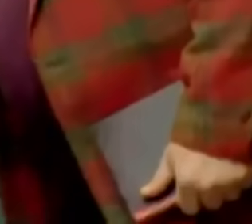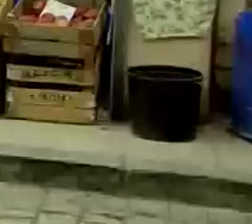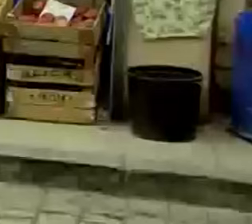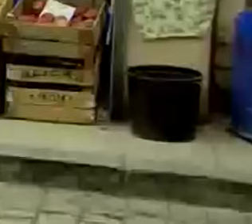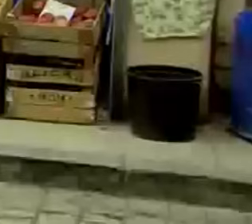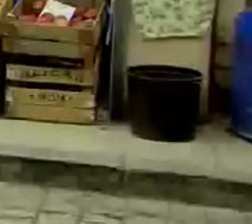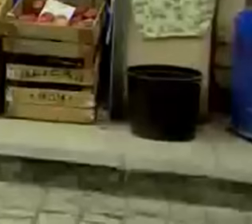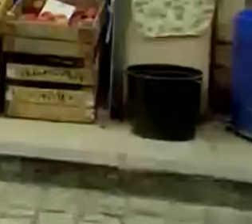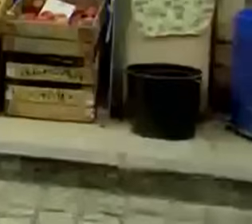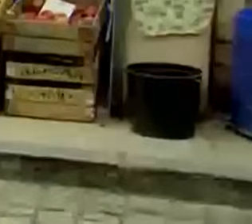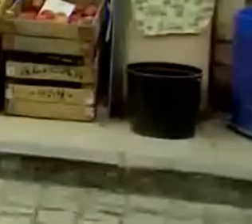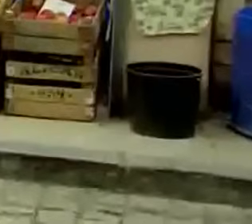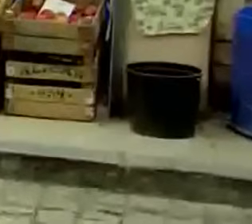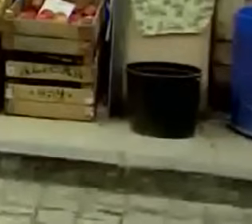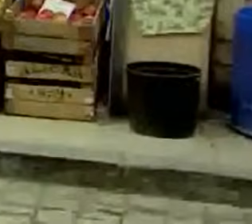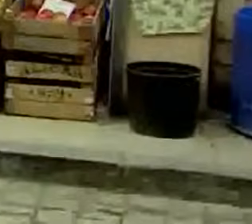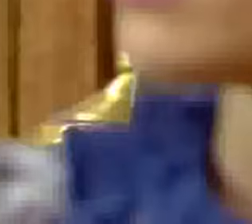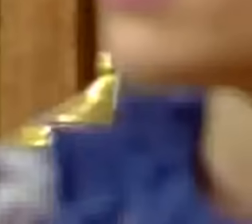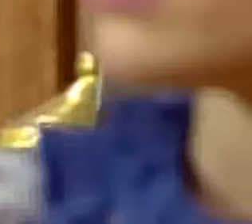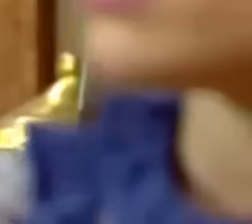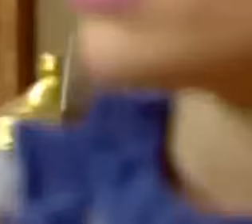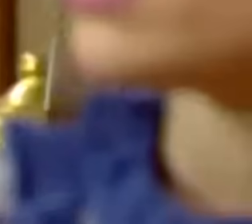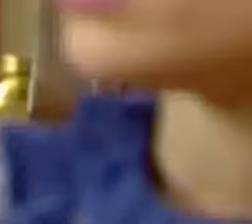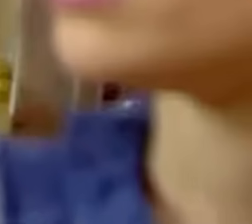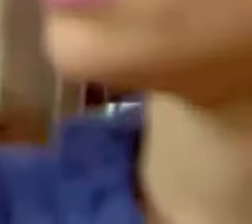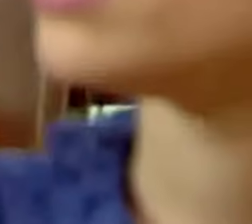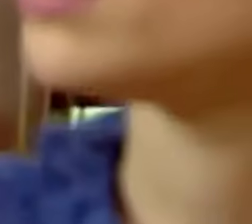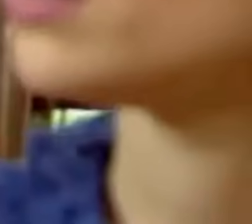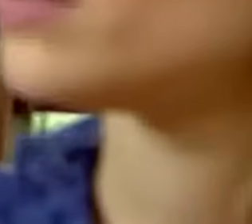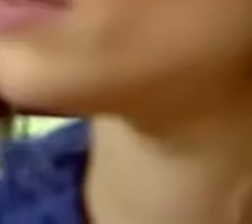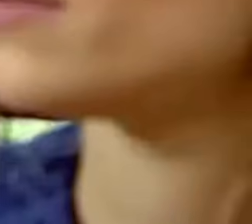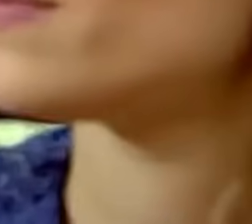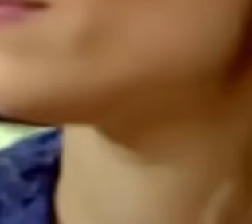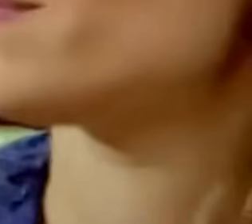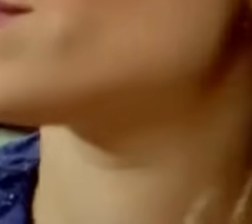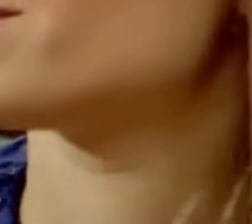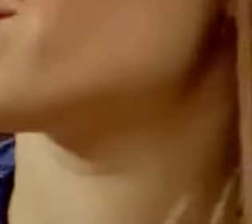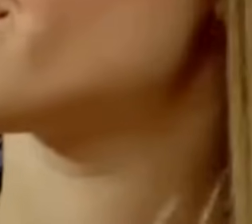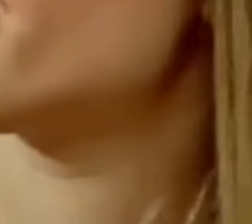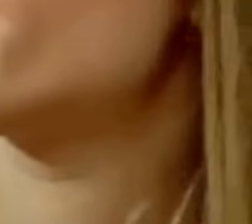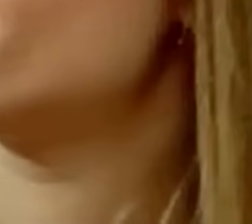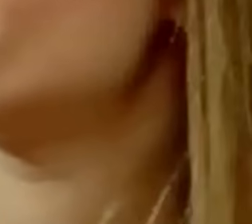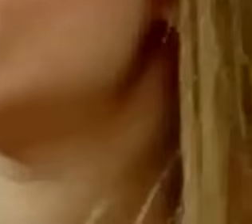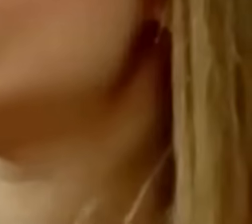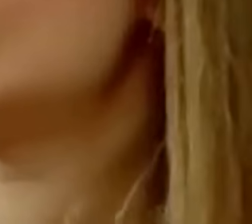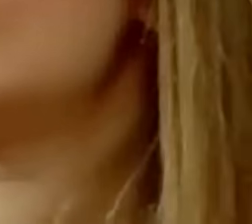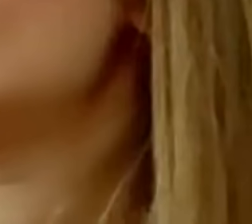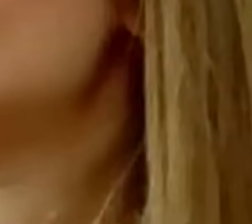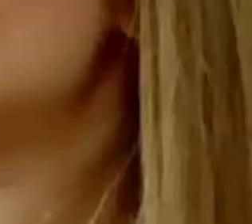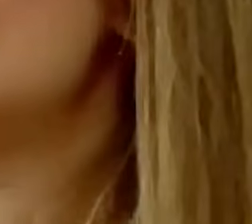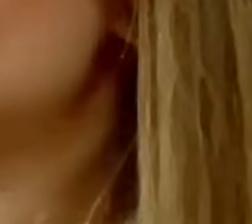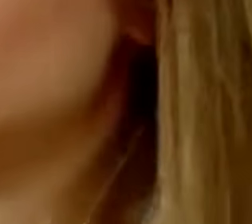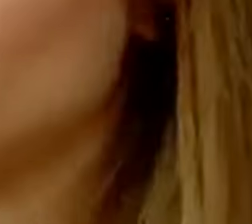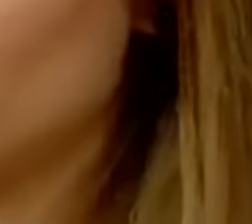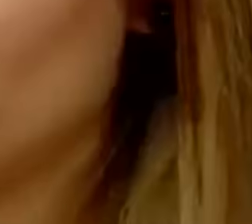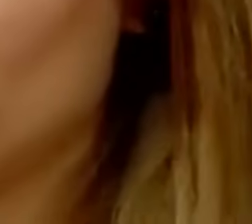Çırak dükkanın önünde hareketsiz. Elvan aklı Şahin'de kalmış. Pastanede dertli dertli oturuyor. Bir müddet onların